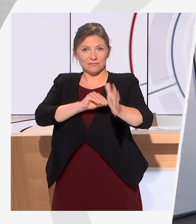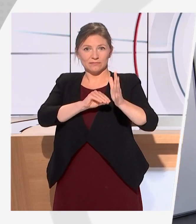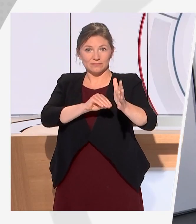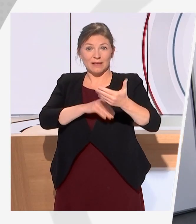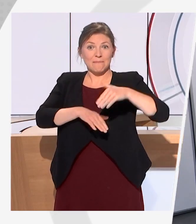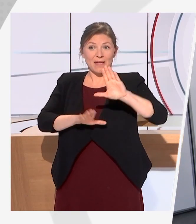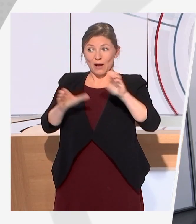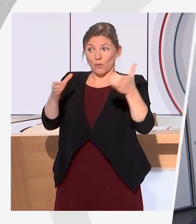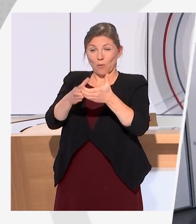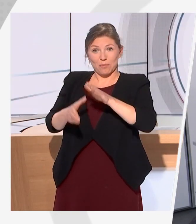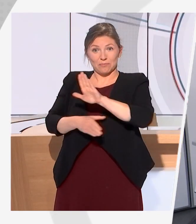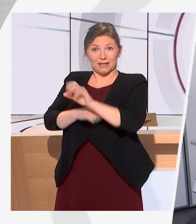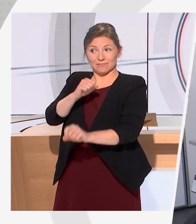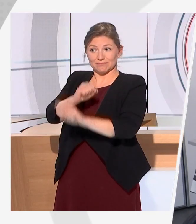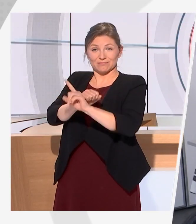comme celui-ci.